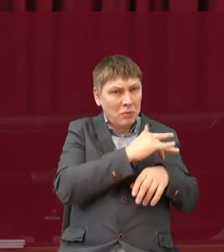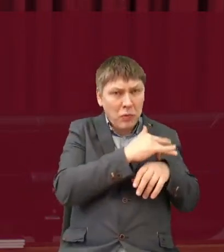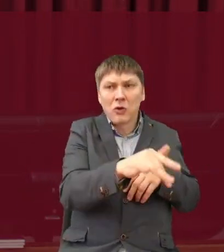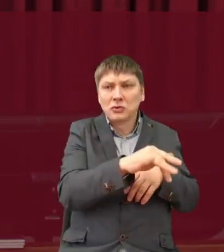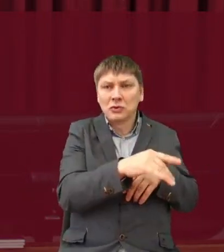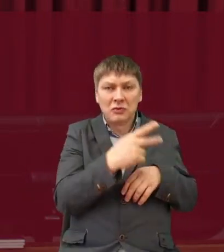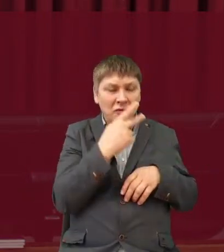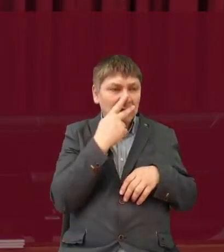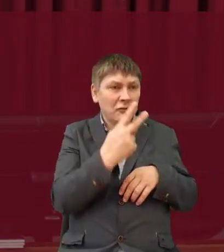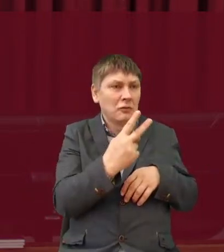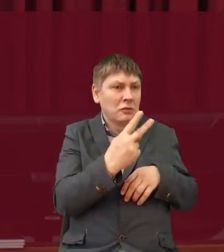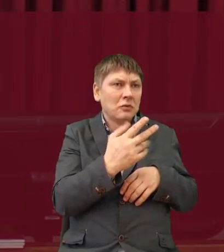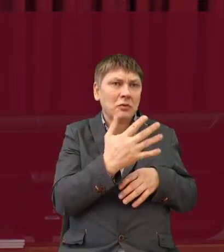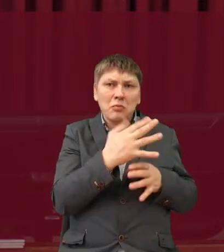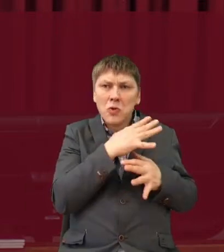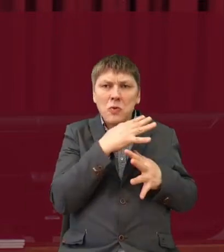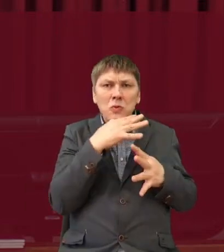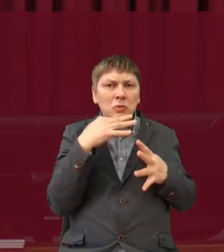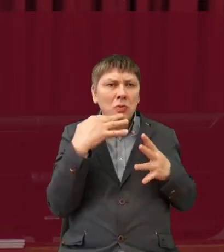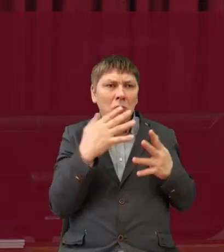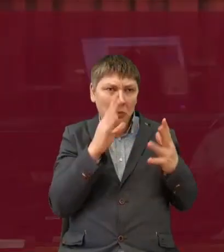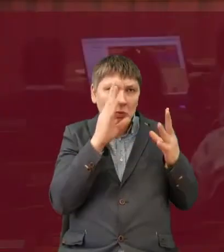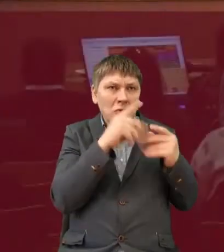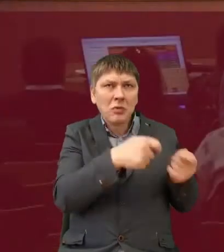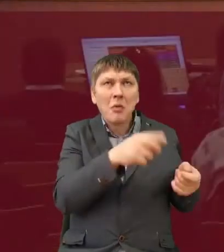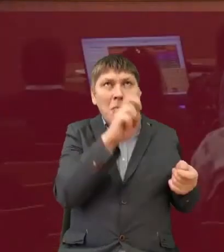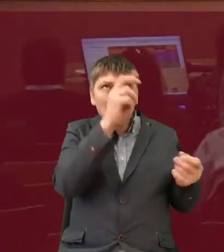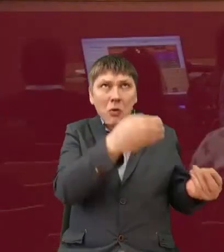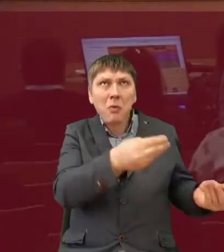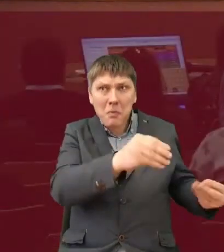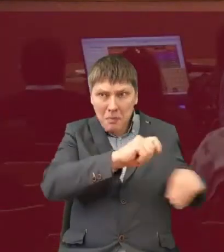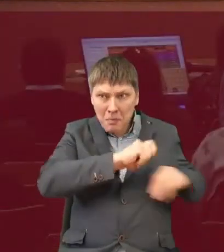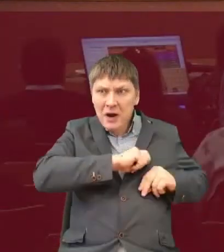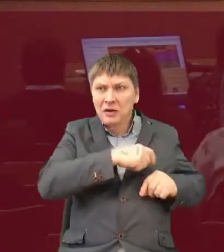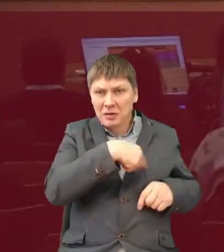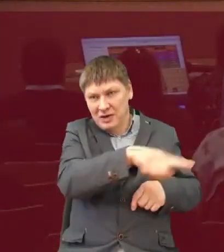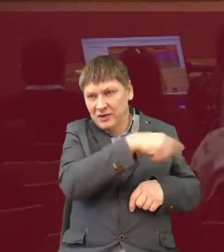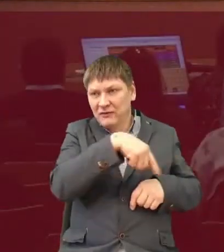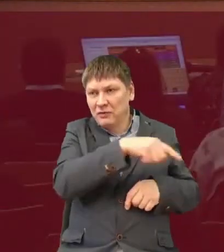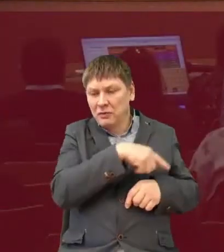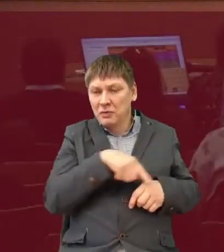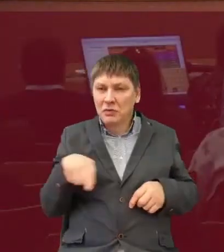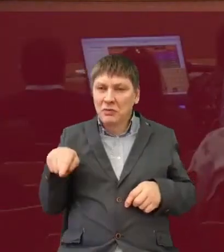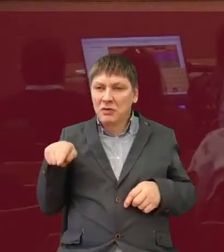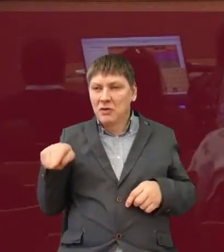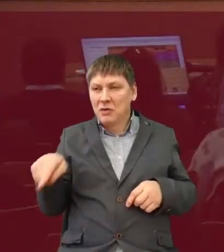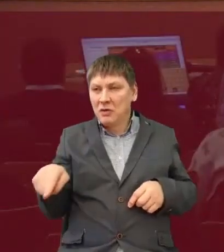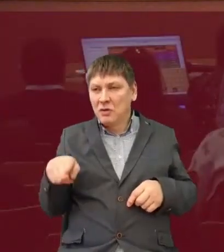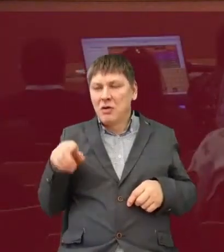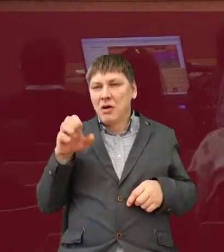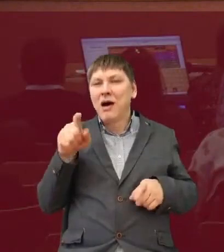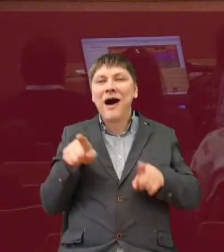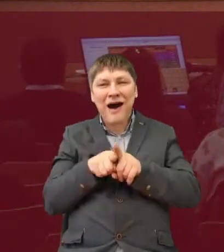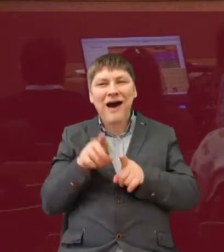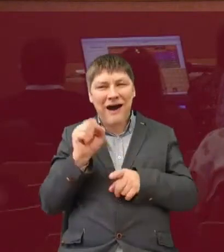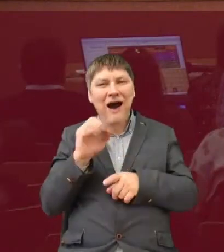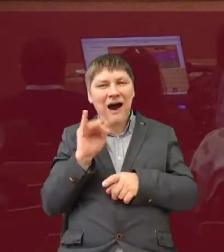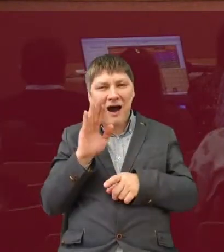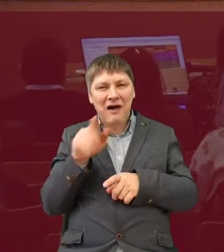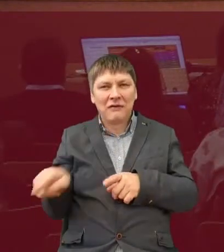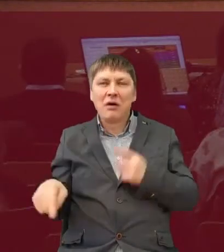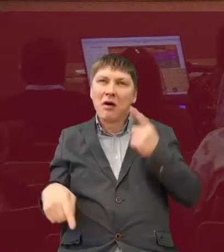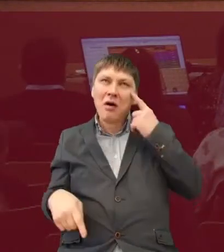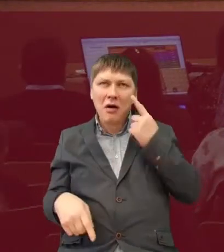и он видит огромную добычу и он понимает подобно знаете царю израильскому хаву он говорит